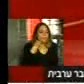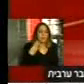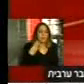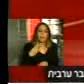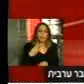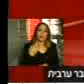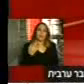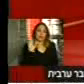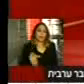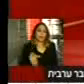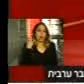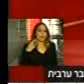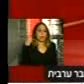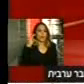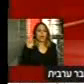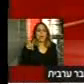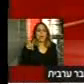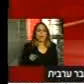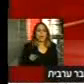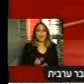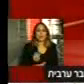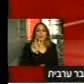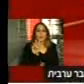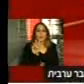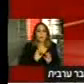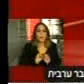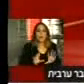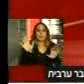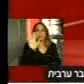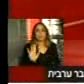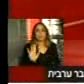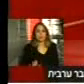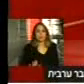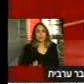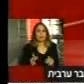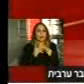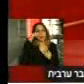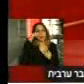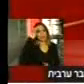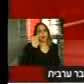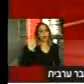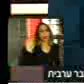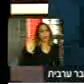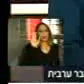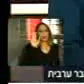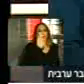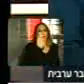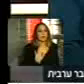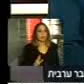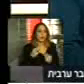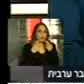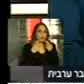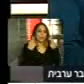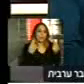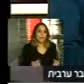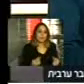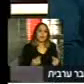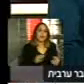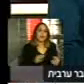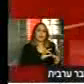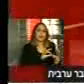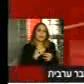ואז ב-2012 הוא מחליט להוציא סרטון מהמרתף של בית הוריו, ובסרטון הזה בעצם הוא מגיב לאמירות שנאמרו